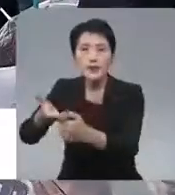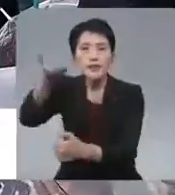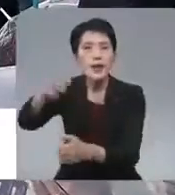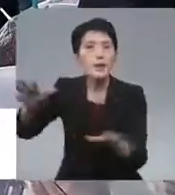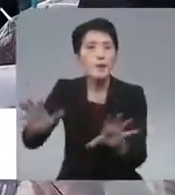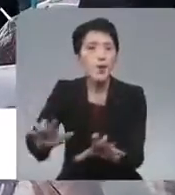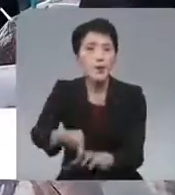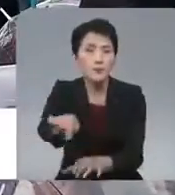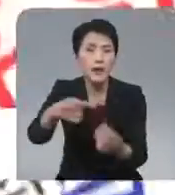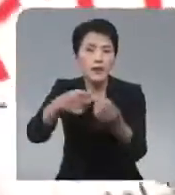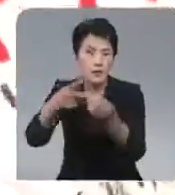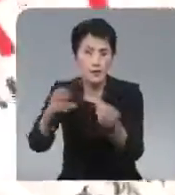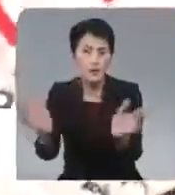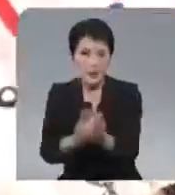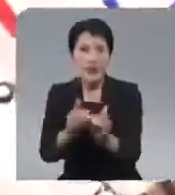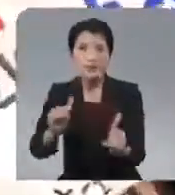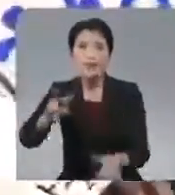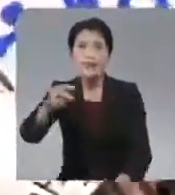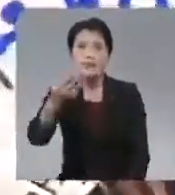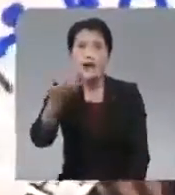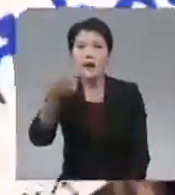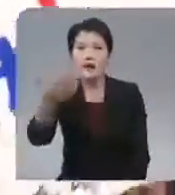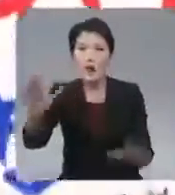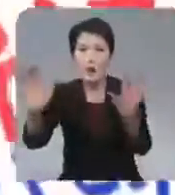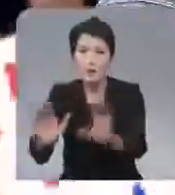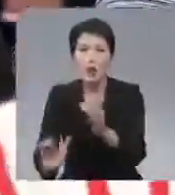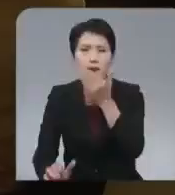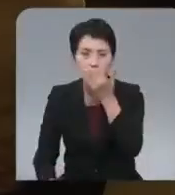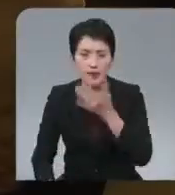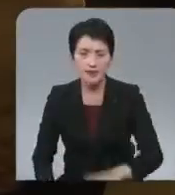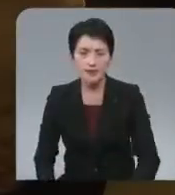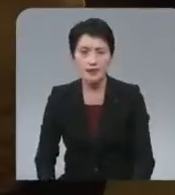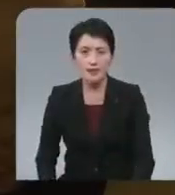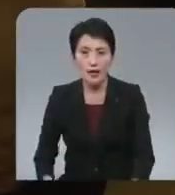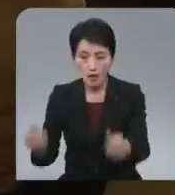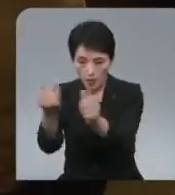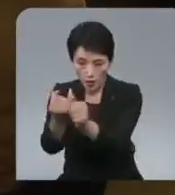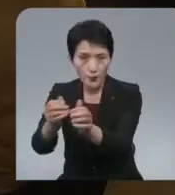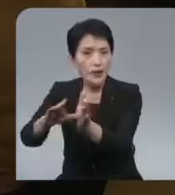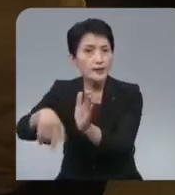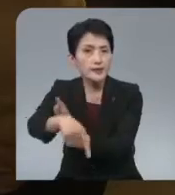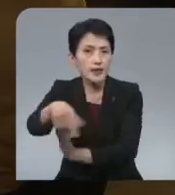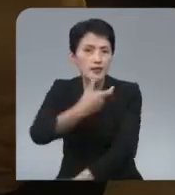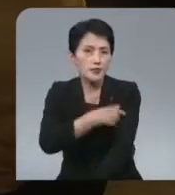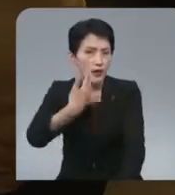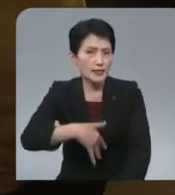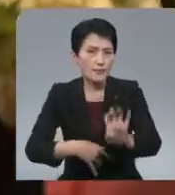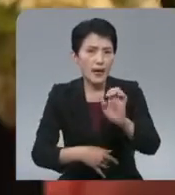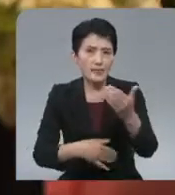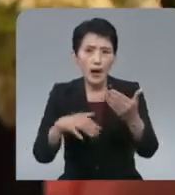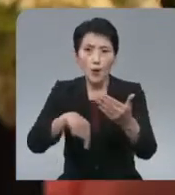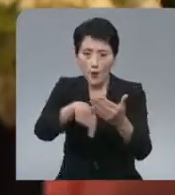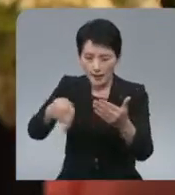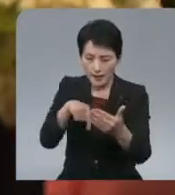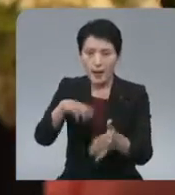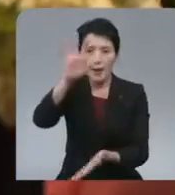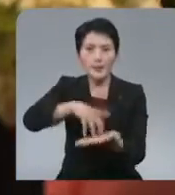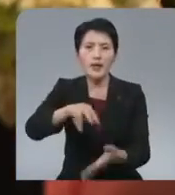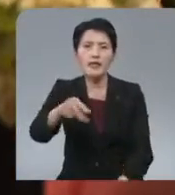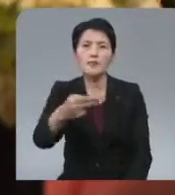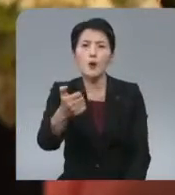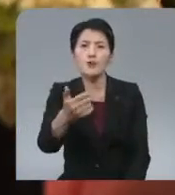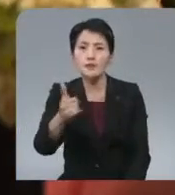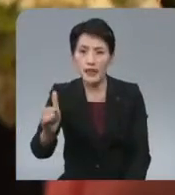роста смертности а также распространение нового варианта коронавируса омикрон таким образом отменяется